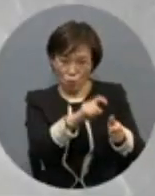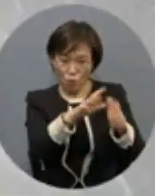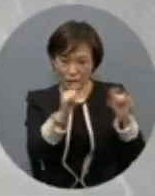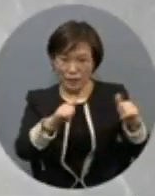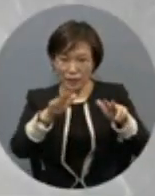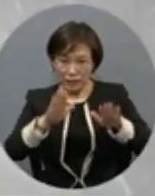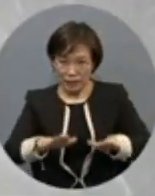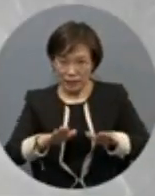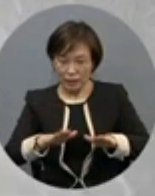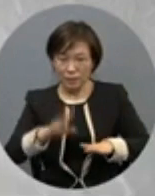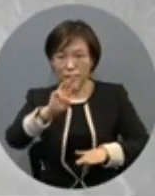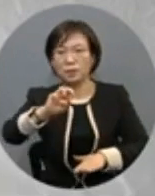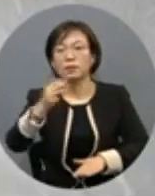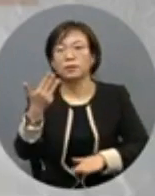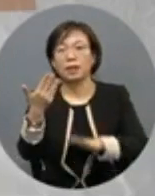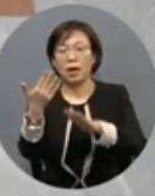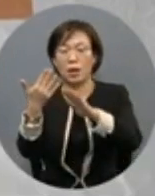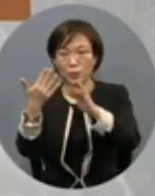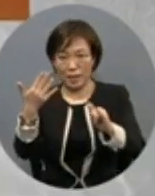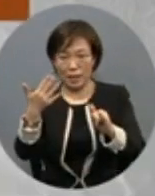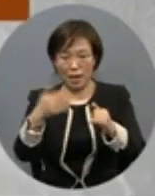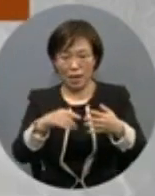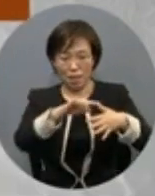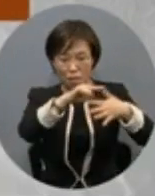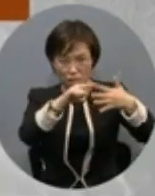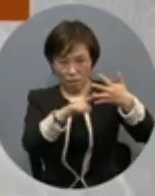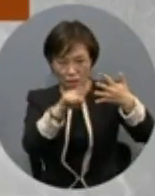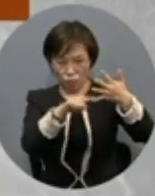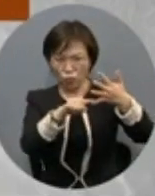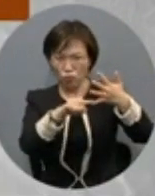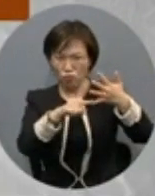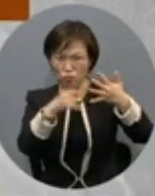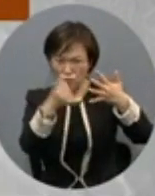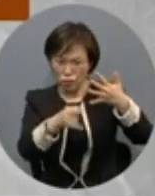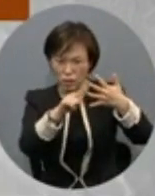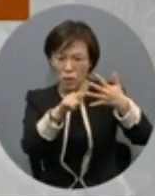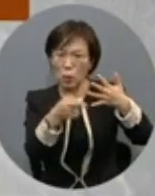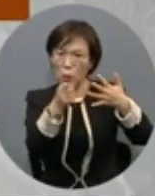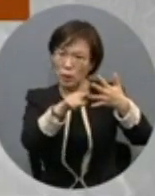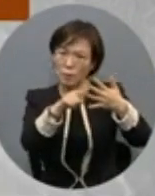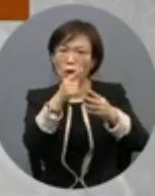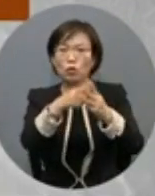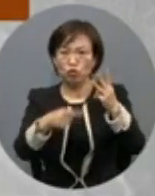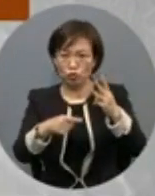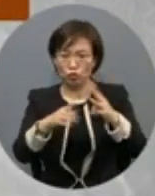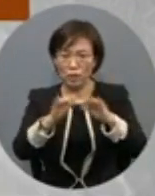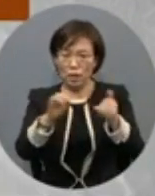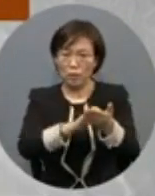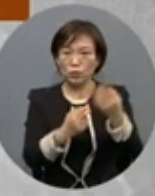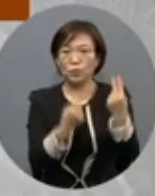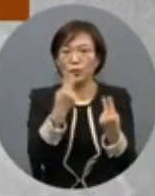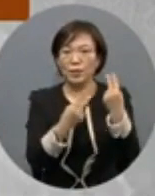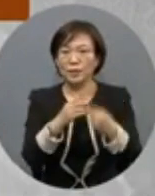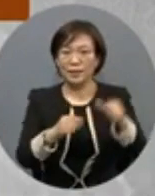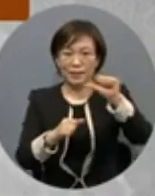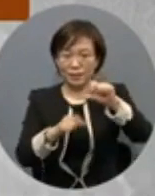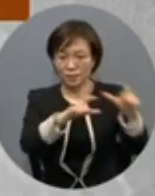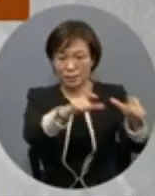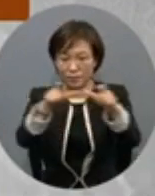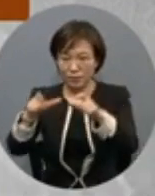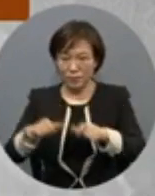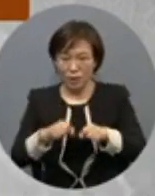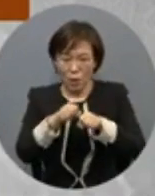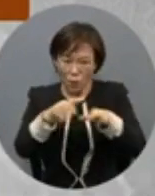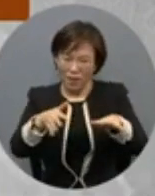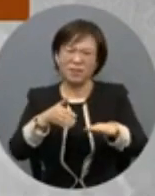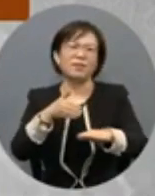자는 현재까지 39명 으로 동구 다음으로 가장 적고 인구대비 확진 자수로 본다면 5개 구군 중에 확산